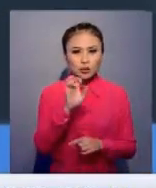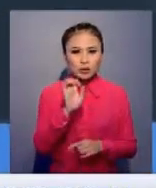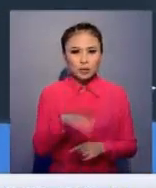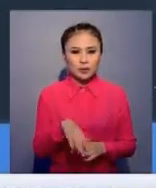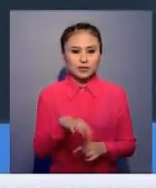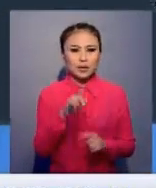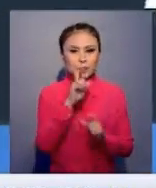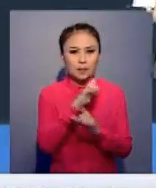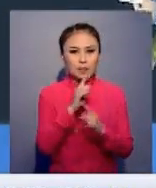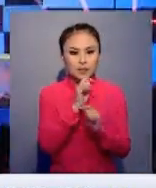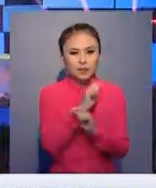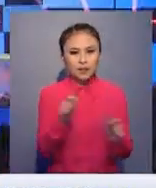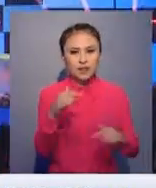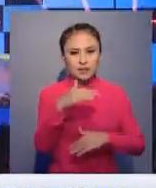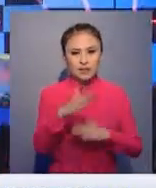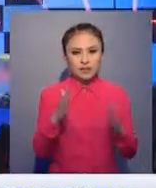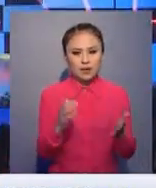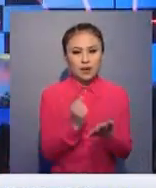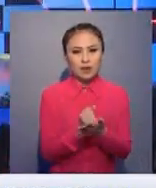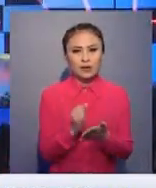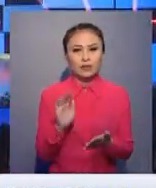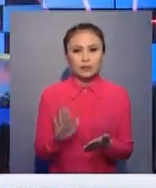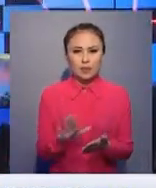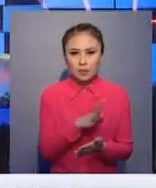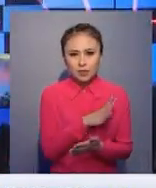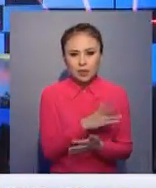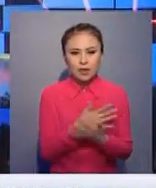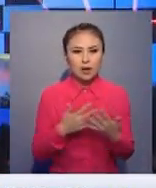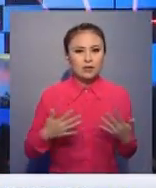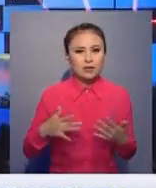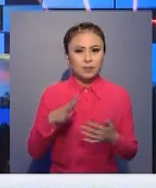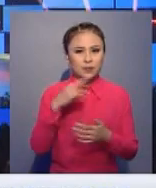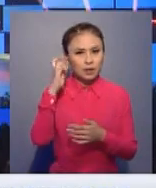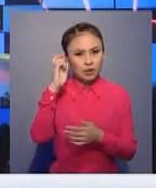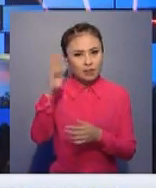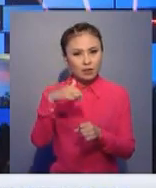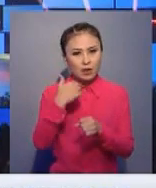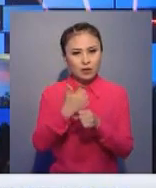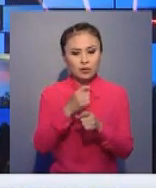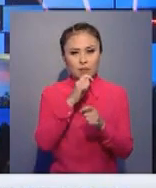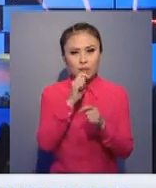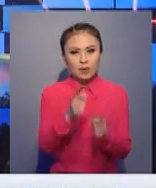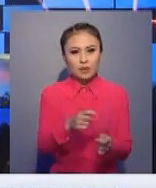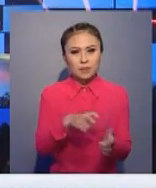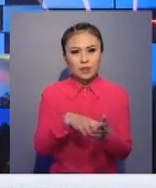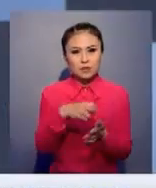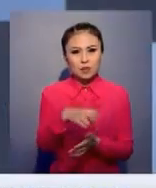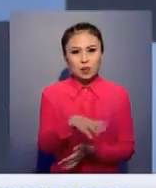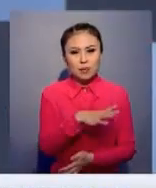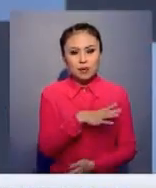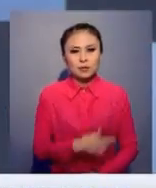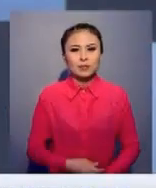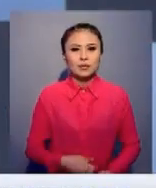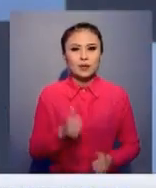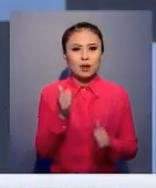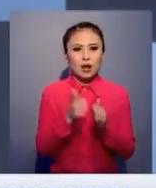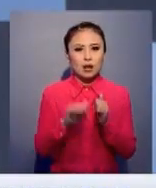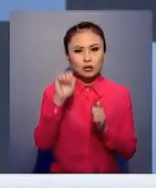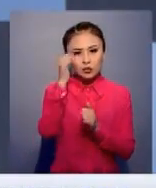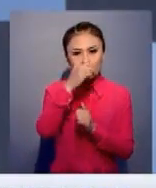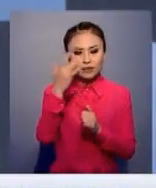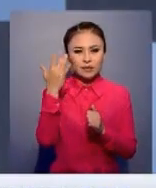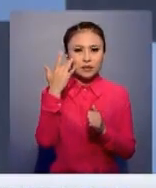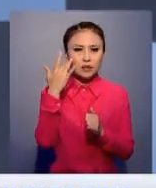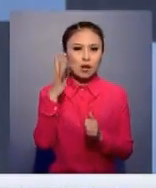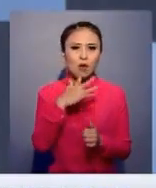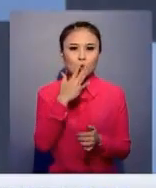теңгелік сертификаттар берілді. Мерекелік шарада мемлекет басшысының құттықтау хат оқылды. Жыл сайынғы мерейлі отбасы